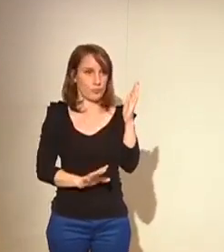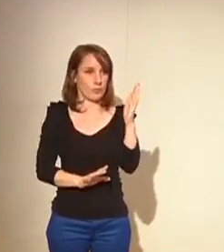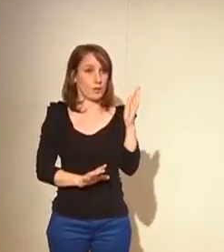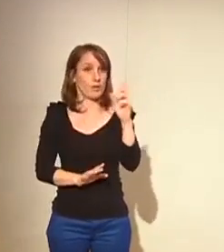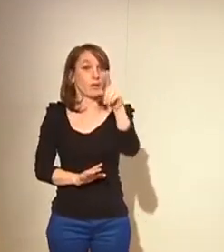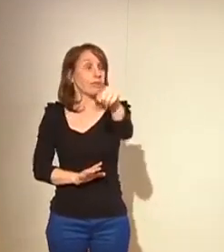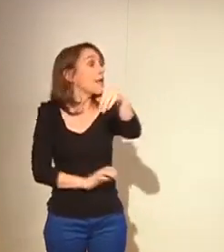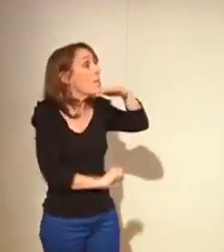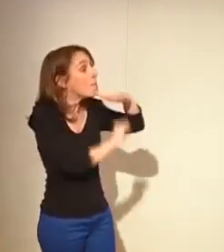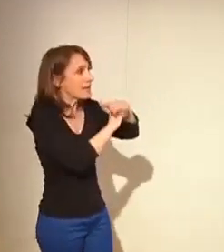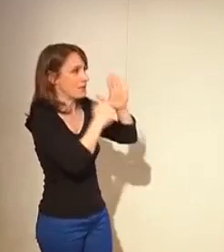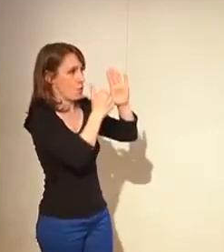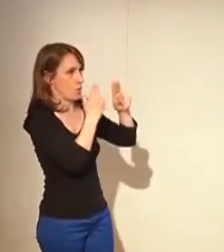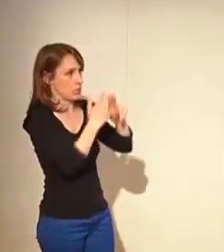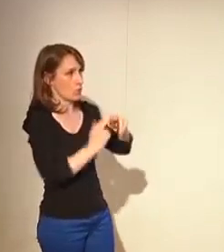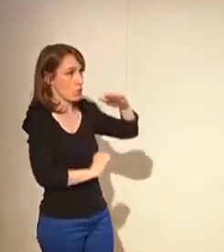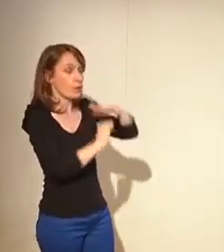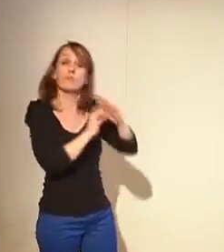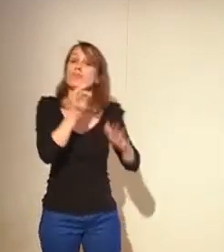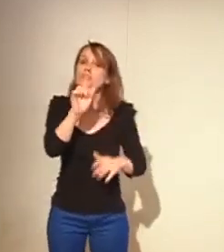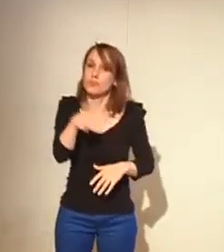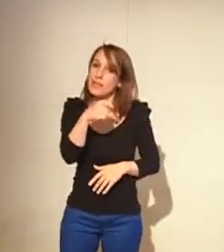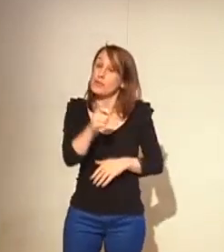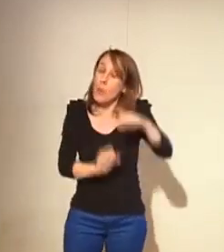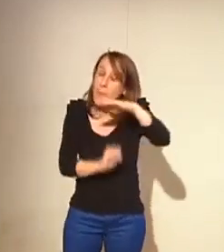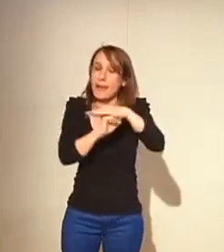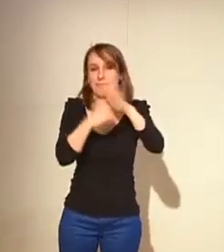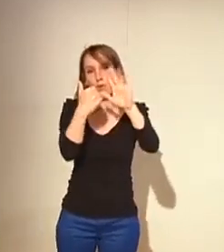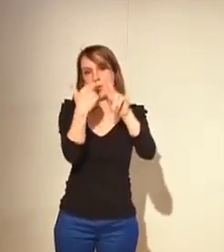les au maximum sinon bien sûr bien sûr